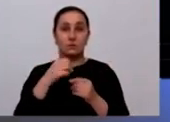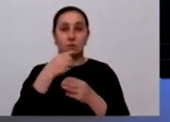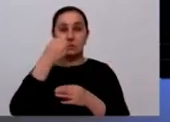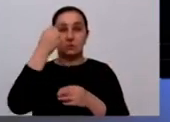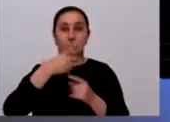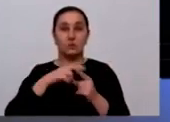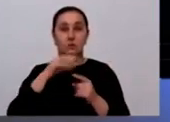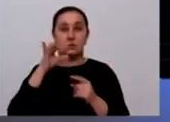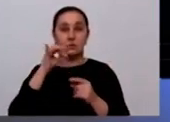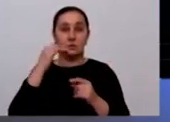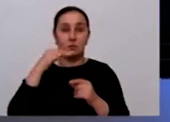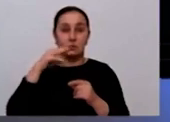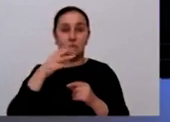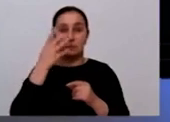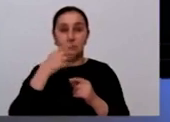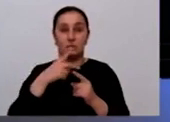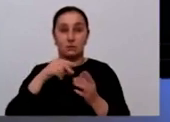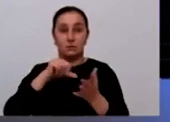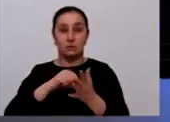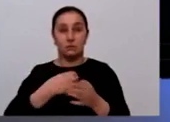Shift tugmasini bosish esingizdan chiqmasin.